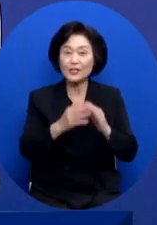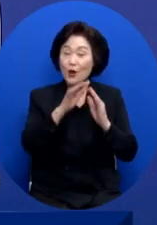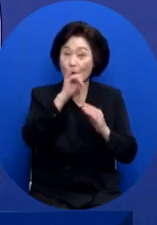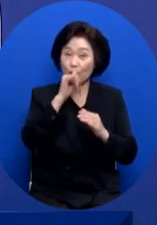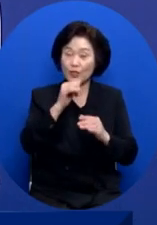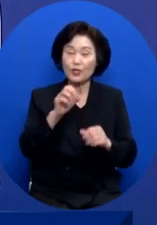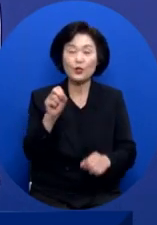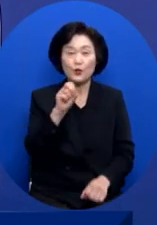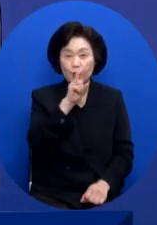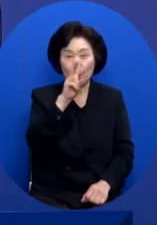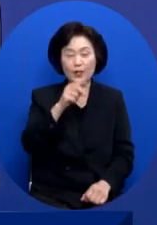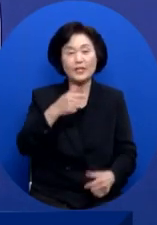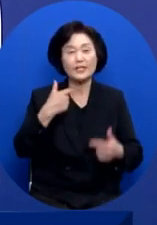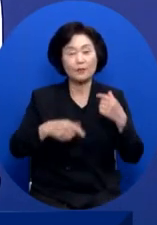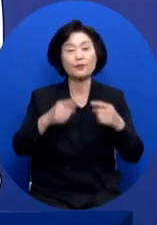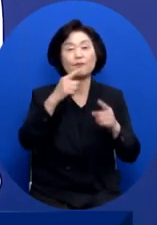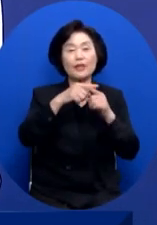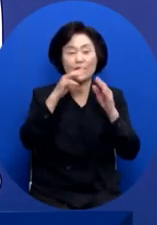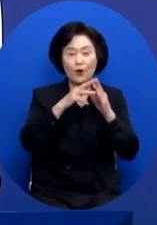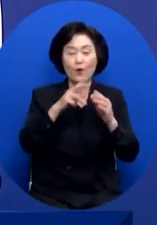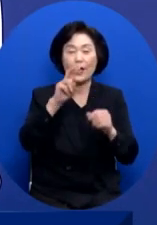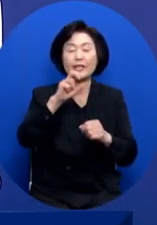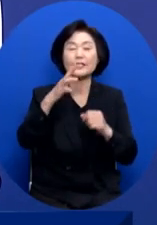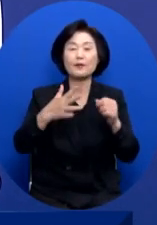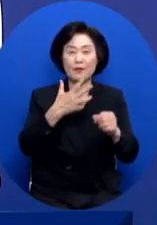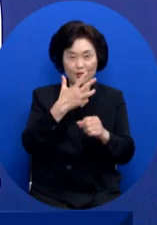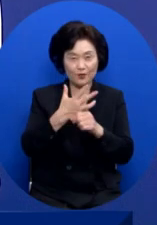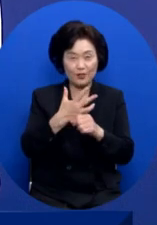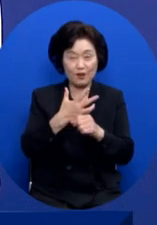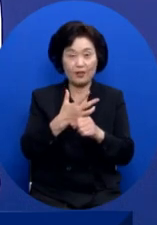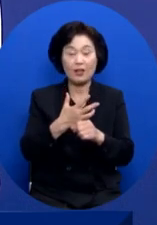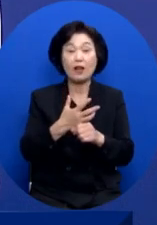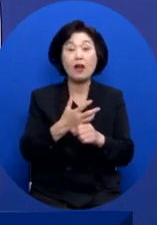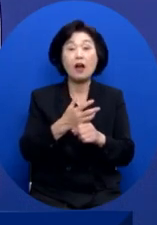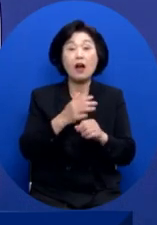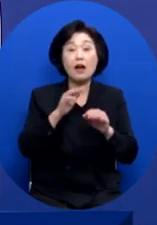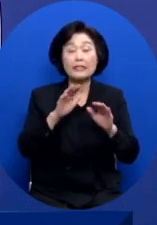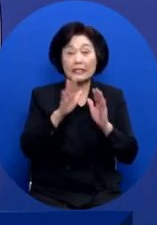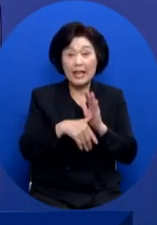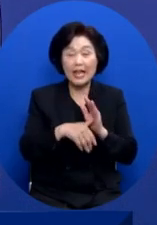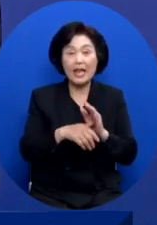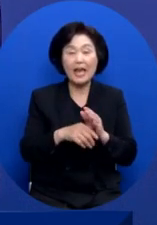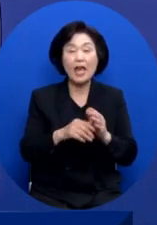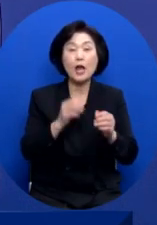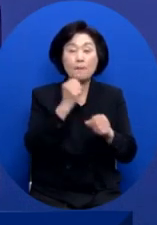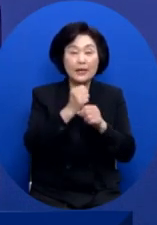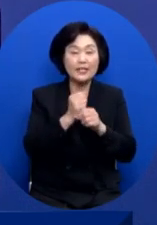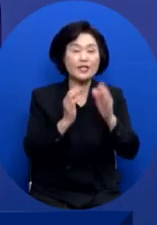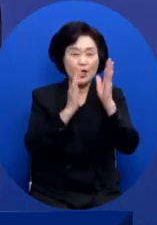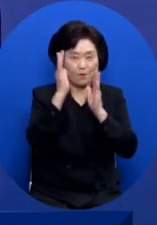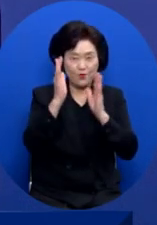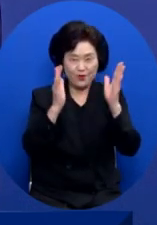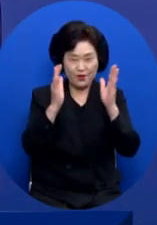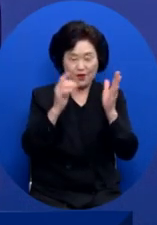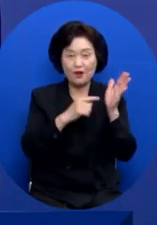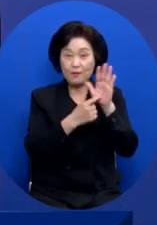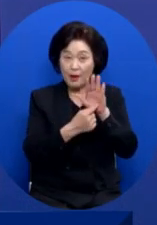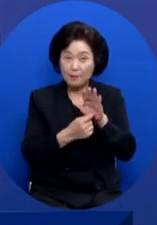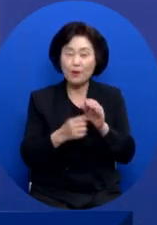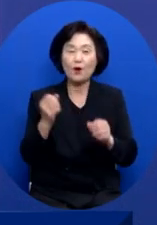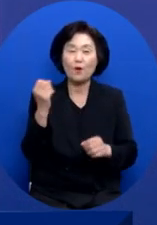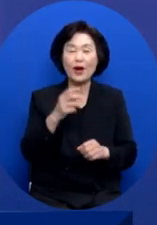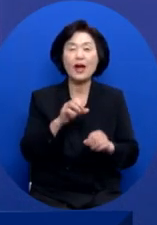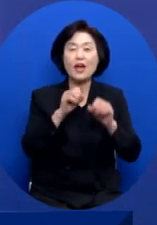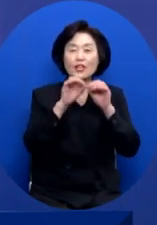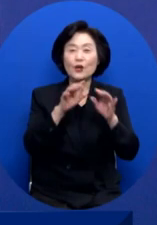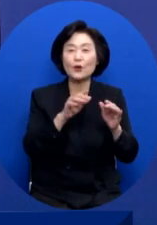올해 창립 28주년을 맞았습니다. 지난 주일 창립 28주년 기념 창작 뮤지컬을 선보이고 장학금과